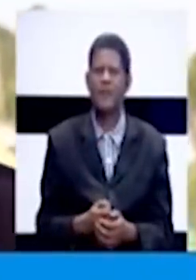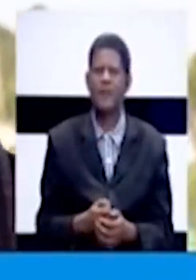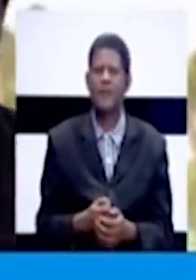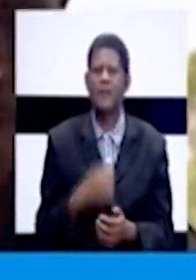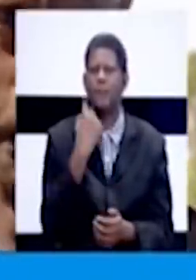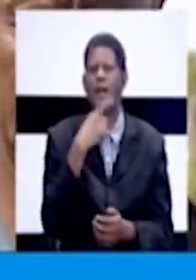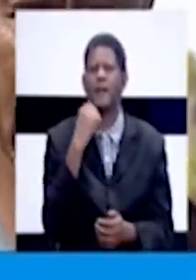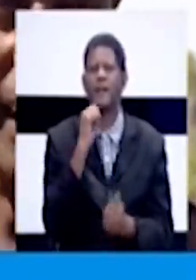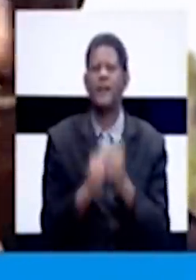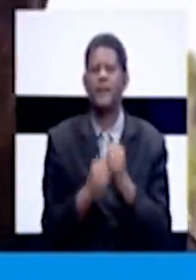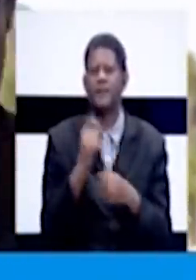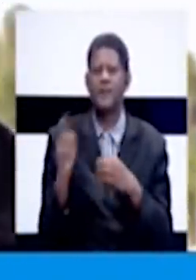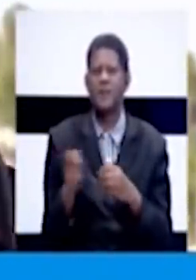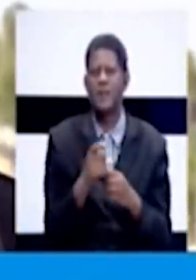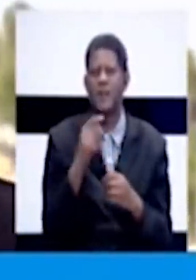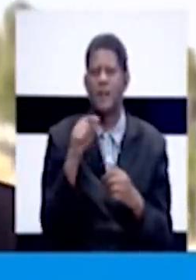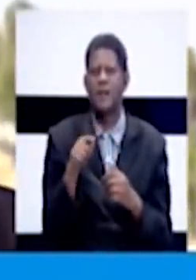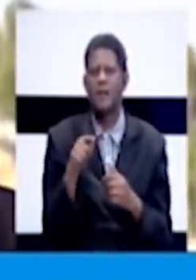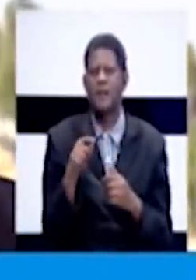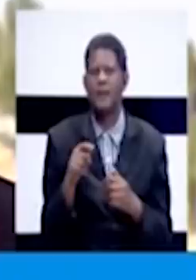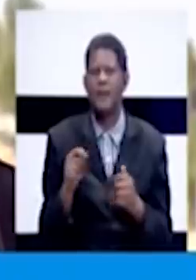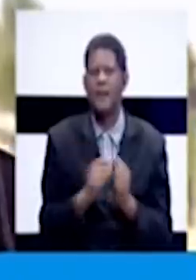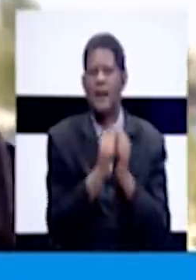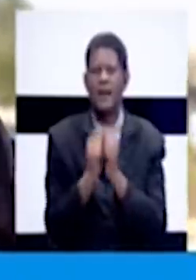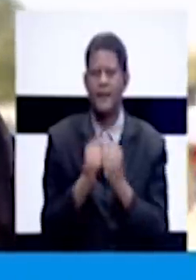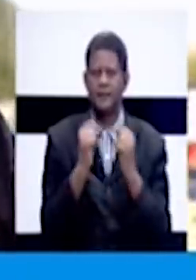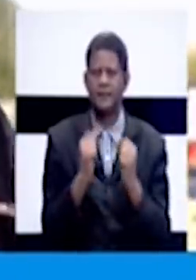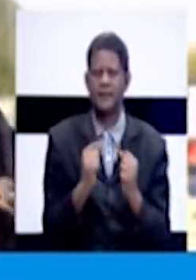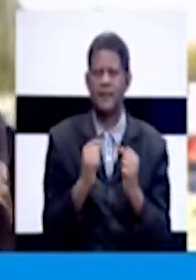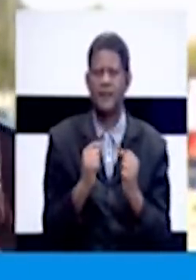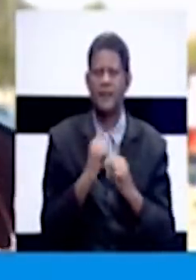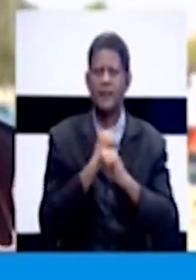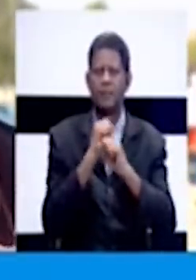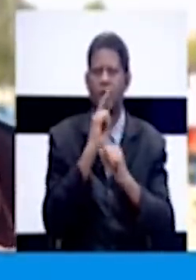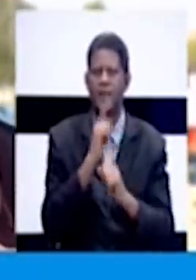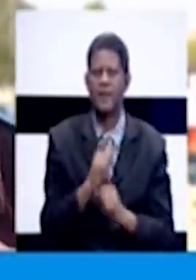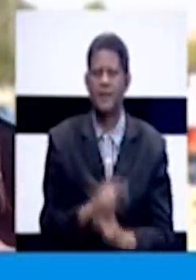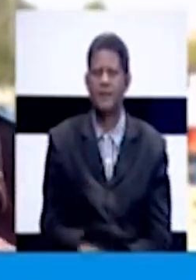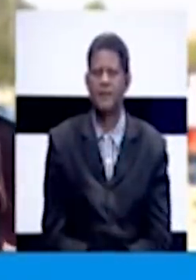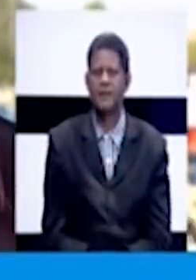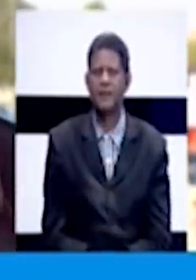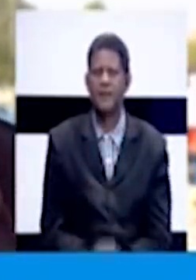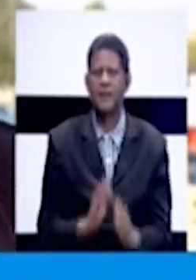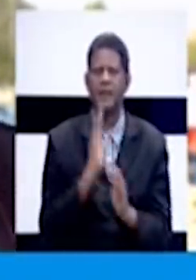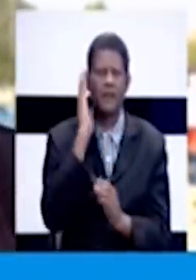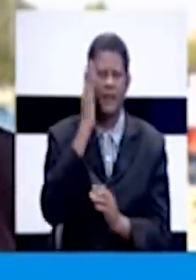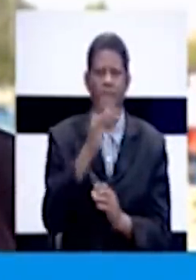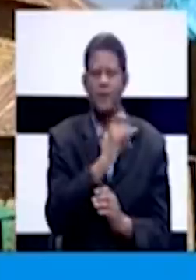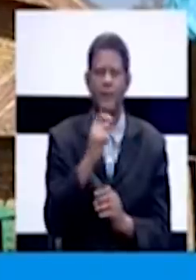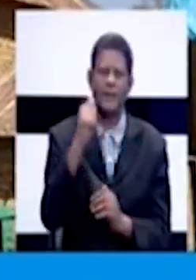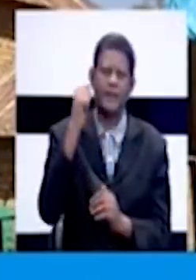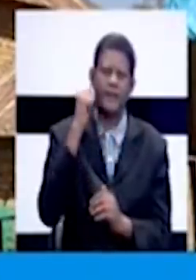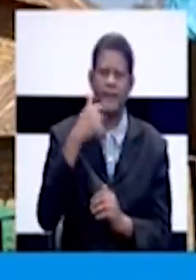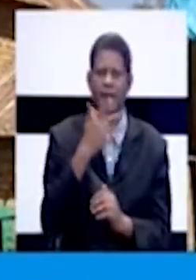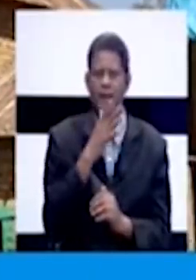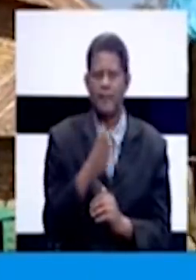ዝኾነ ኣብዚ ሓድነትና ስጢምና ክንምክቶ ኢና ንቅድሚት እምበር ንድሕሪት